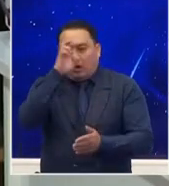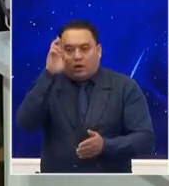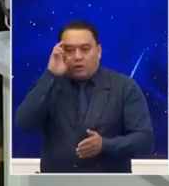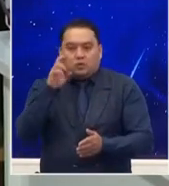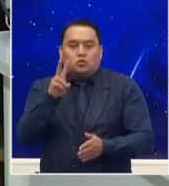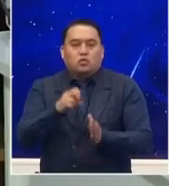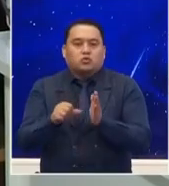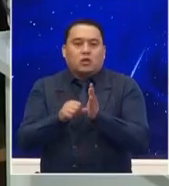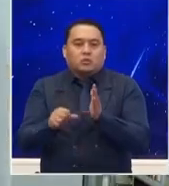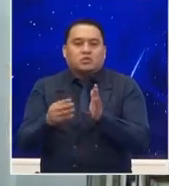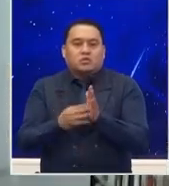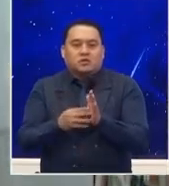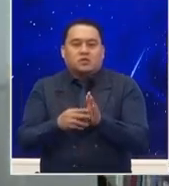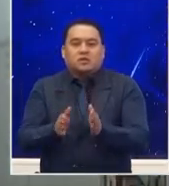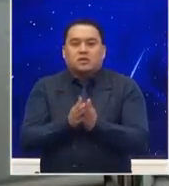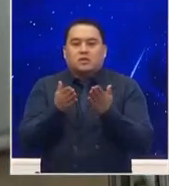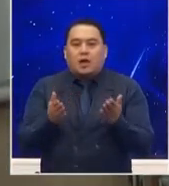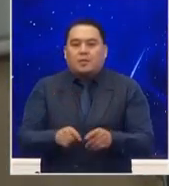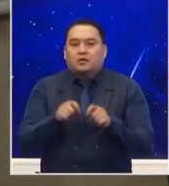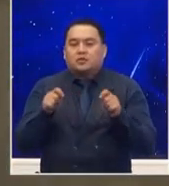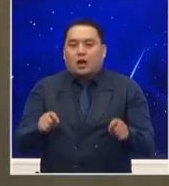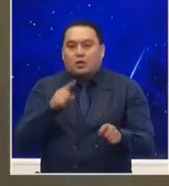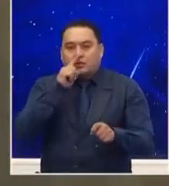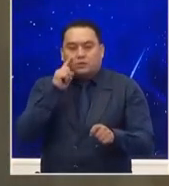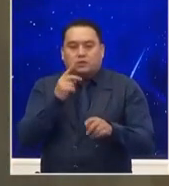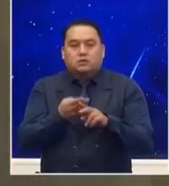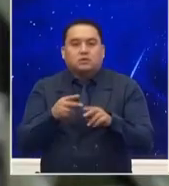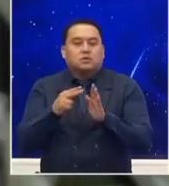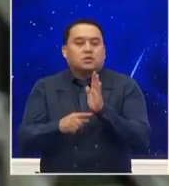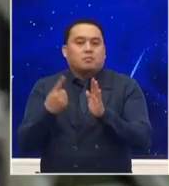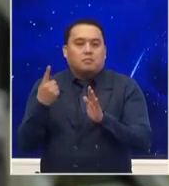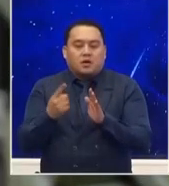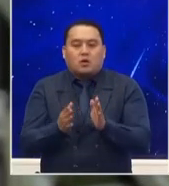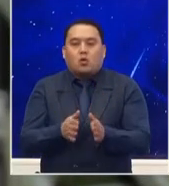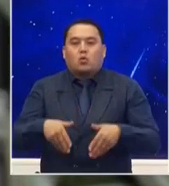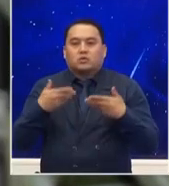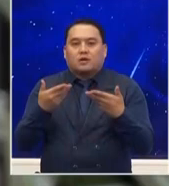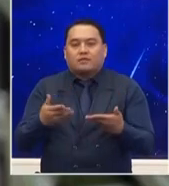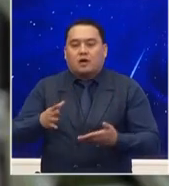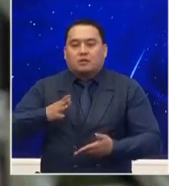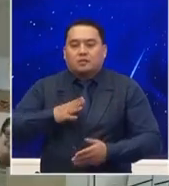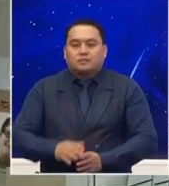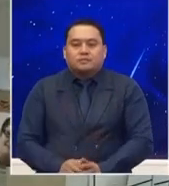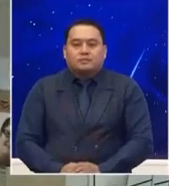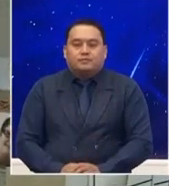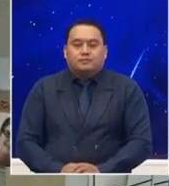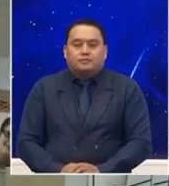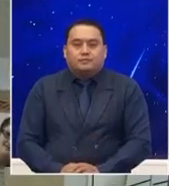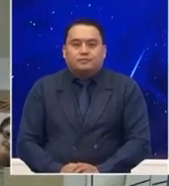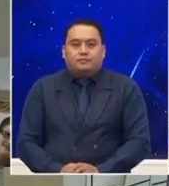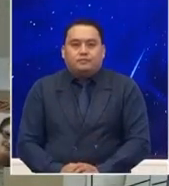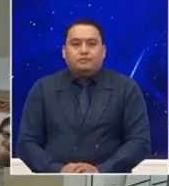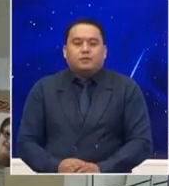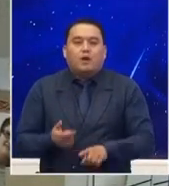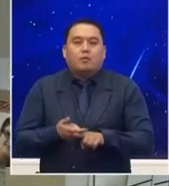ақын жазушының кітабы жарық көрген. Биыл 62 қаламгердің 81 тың туындысы қалың оқырманға жол тартты. Биыл жаңағы атаулы